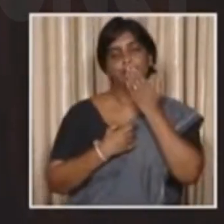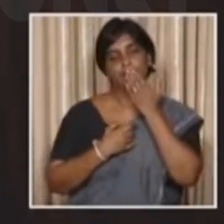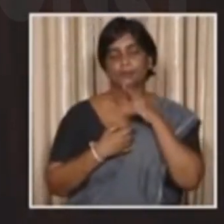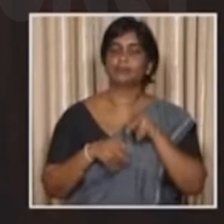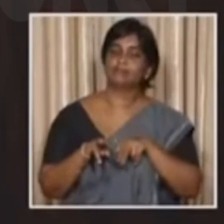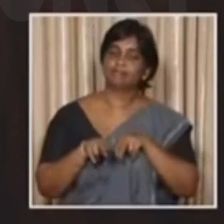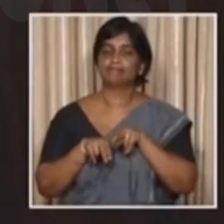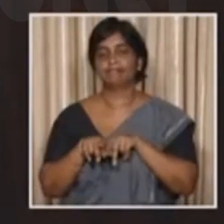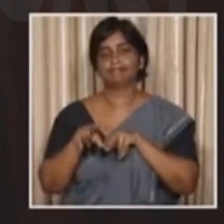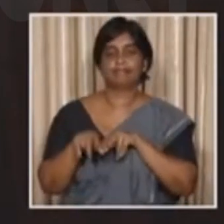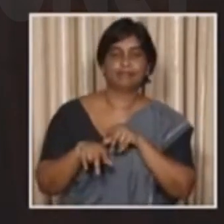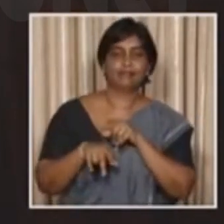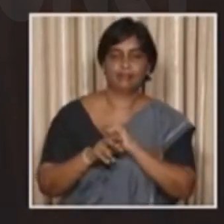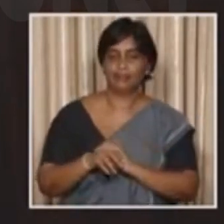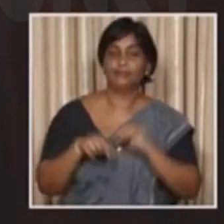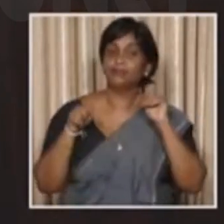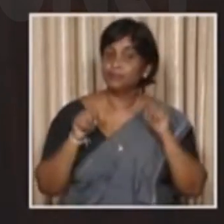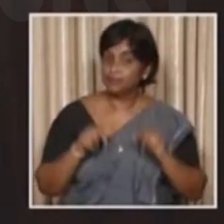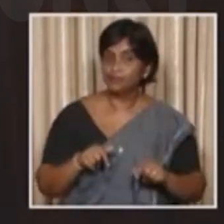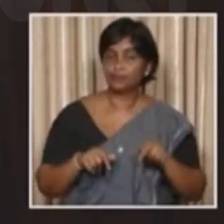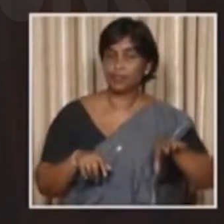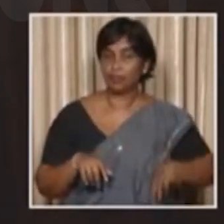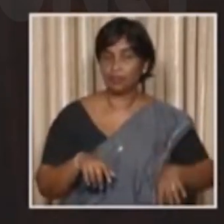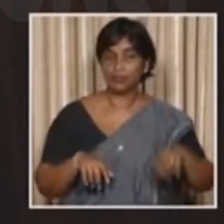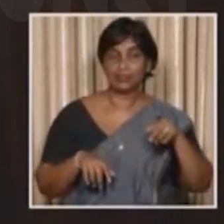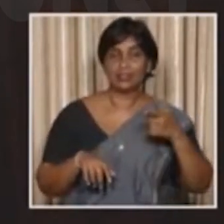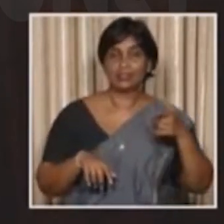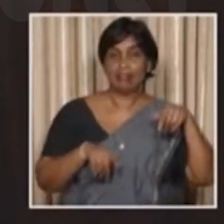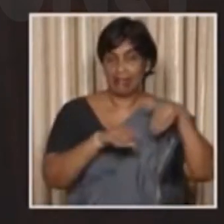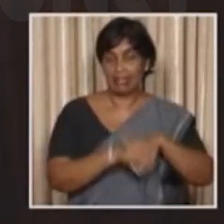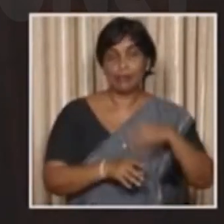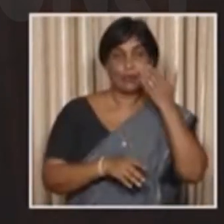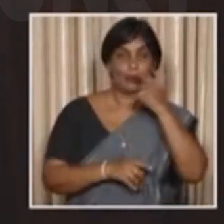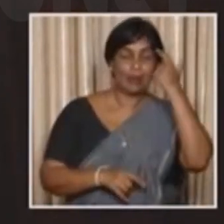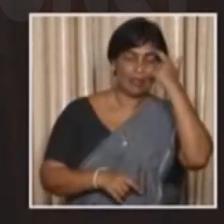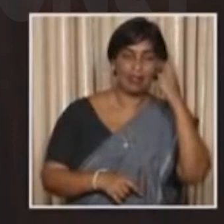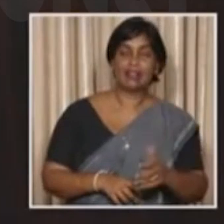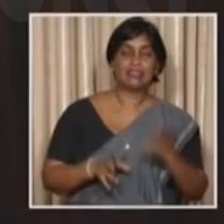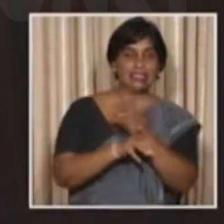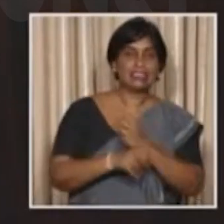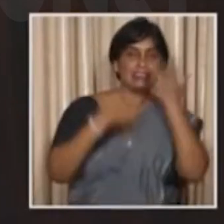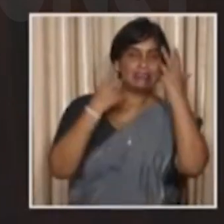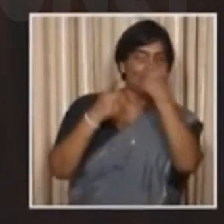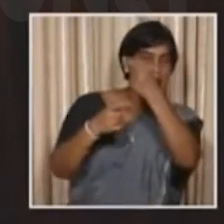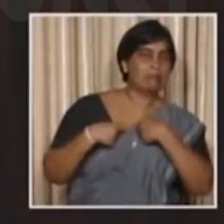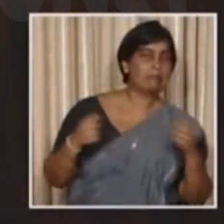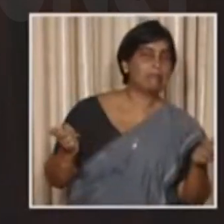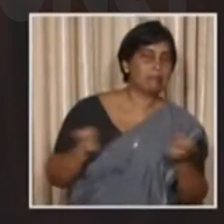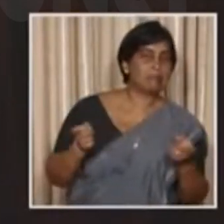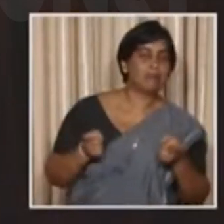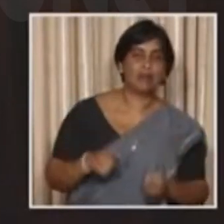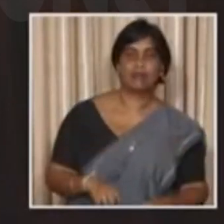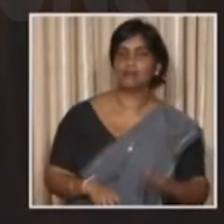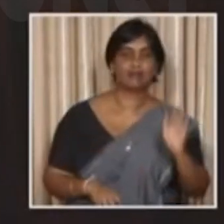ගියාලු දැන් ඉතින් අසුචි වල ඉන්න තඩි ඌරා හිතාගෙන ඉන්න සිංහයා ඌට බයයි කියලා ඇත්ත